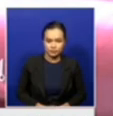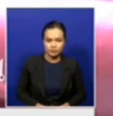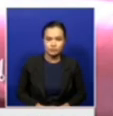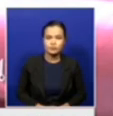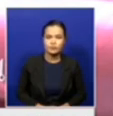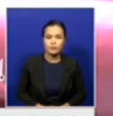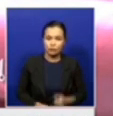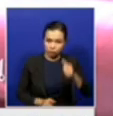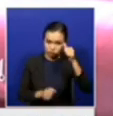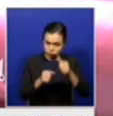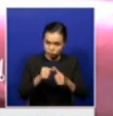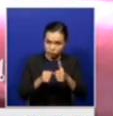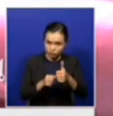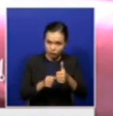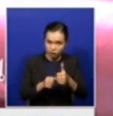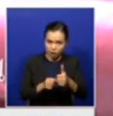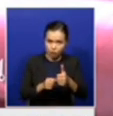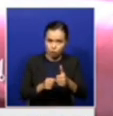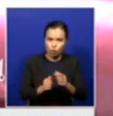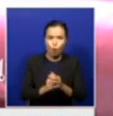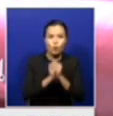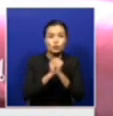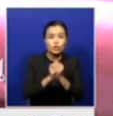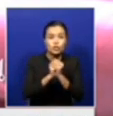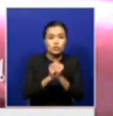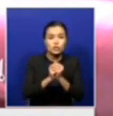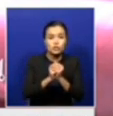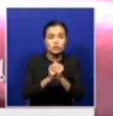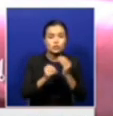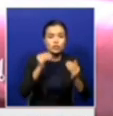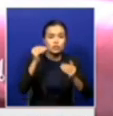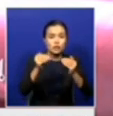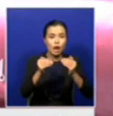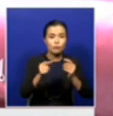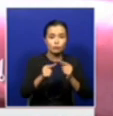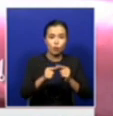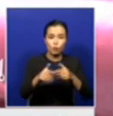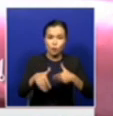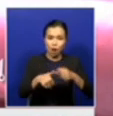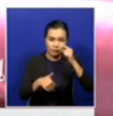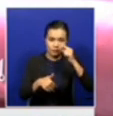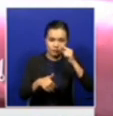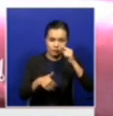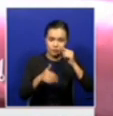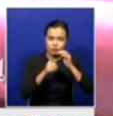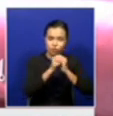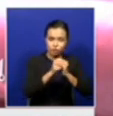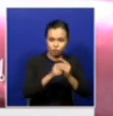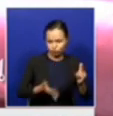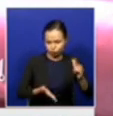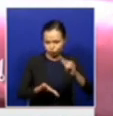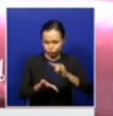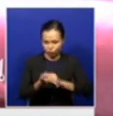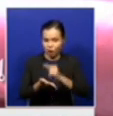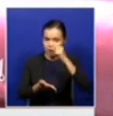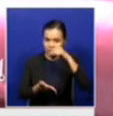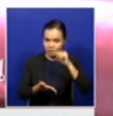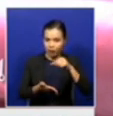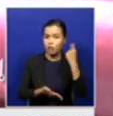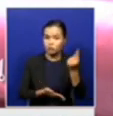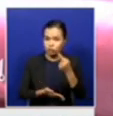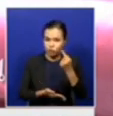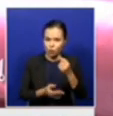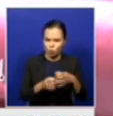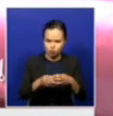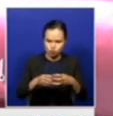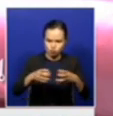ท่านประธานจำได้ไหมครับช่วงตรุษจีนมีคนจีนจากเมืองจีนเนี่ยนะครับมาเที่ยวประเทศไทยเป็นจำนวนมากแต่ประเทศไทยขนาดนี้